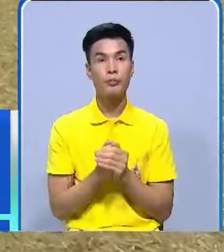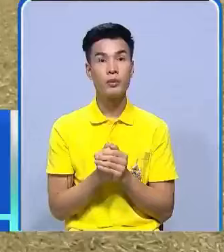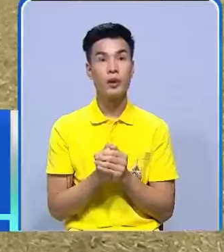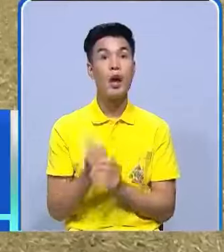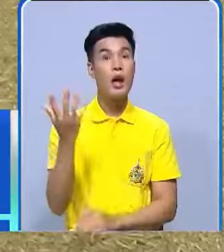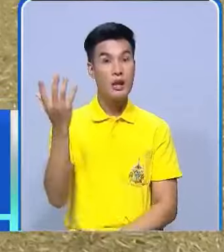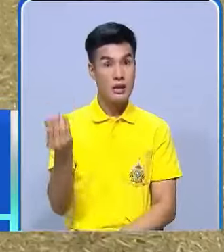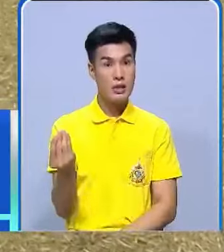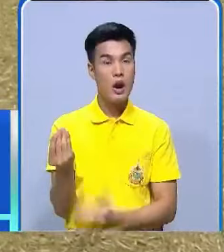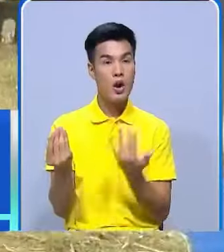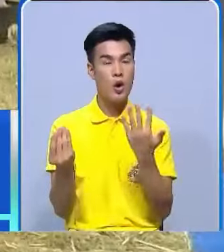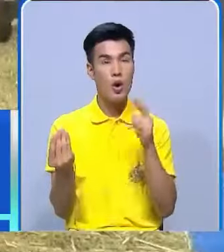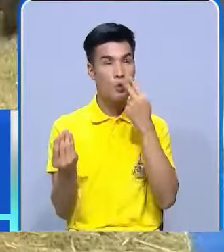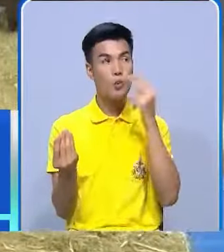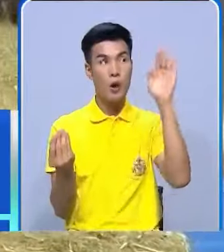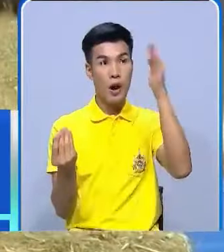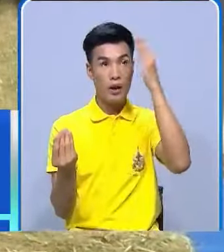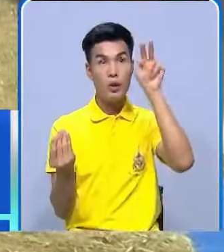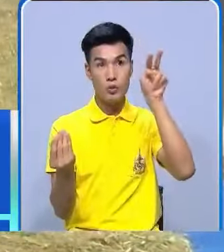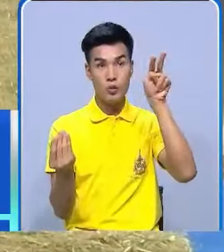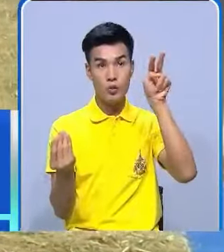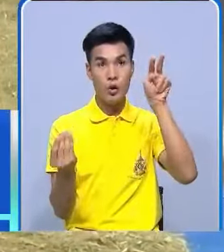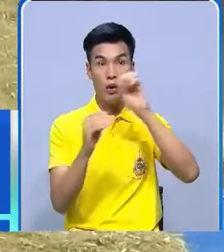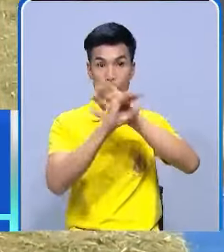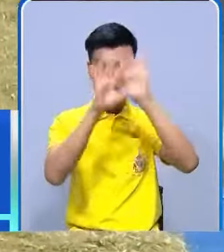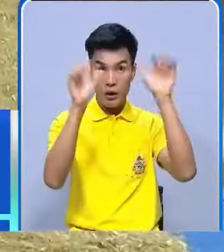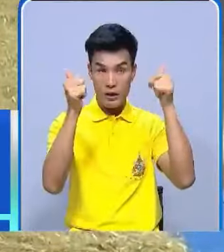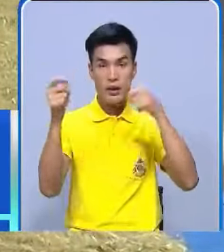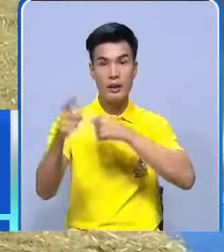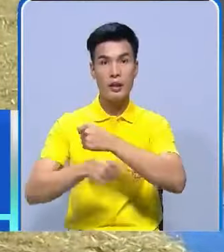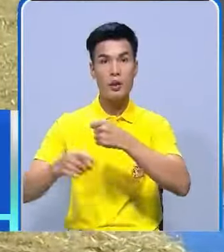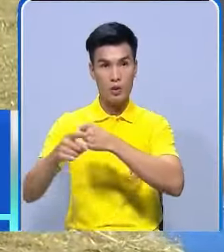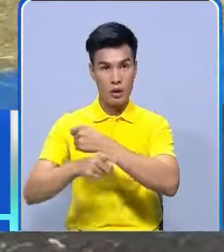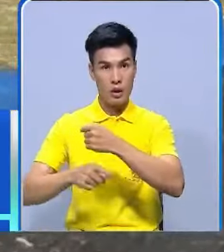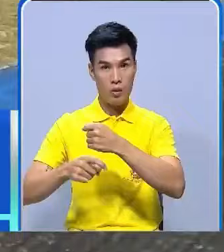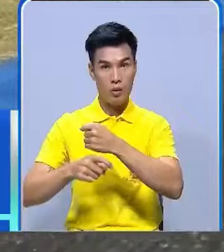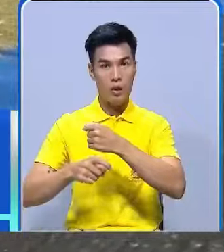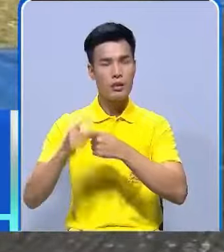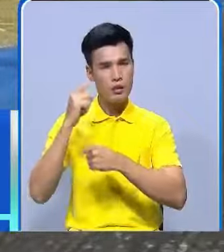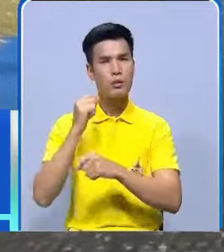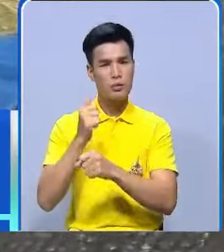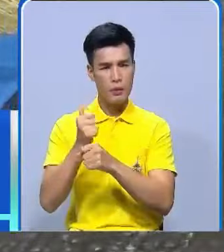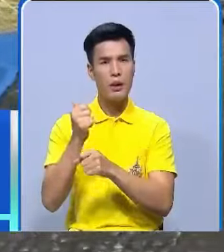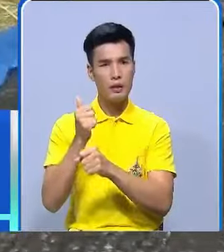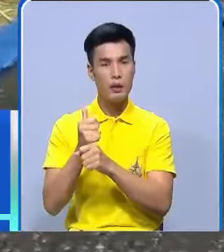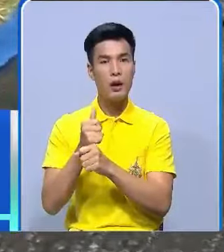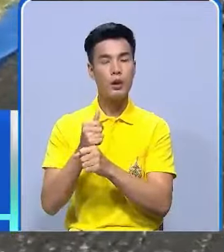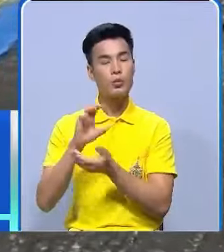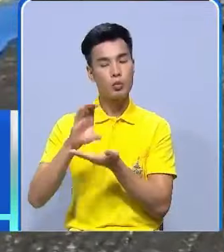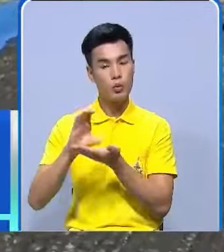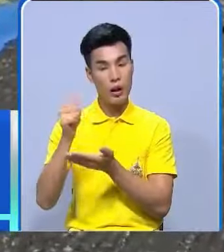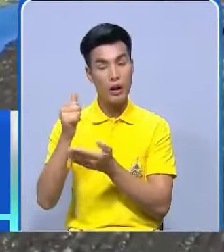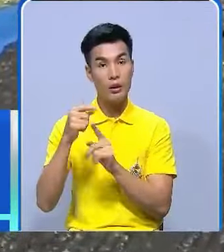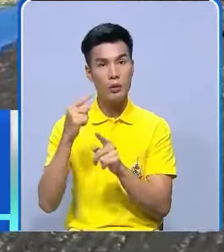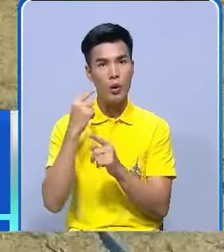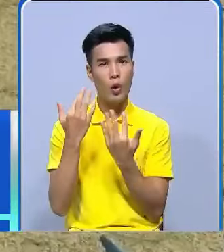อกเดี๋ยวรอลุ้นกับอากาศอีกทีถ้าอากาศดีๆอย่างน้อยการเก็บเกี่ยวล็อตนี้เนี่ยก็ยังพอได้ต้นทุนกลับคืนมาบ้างดีกว่